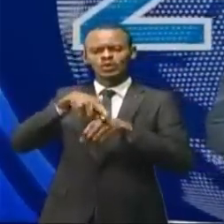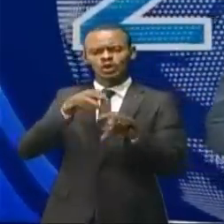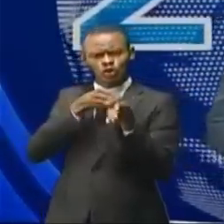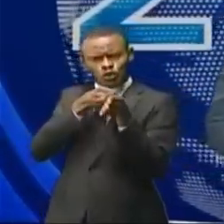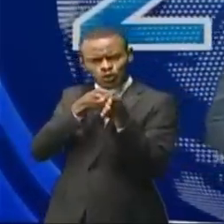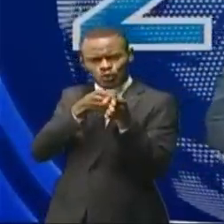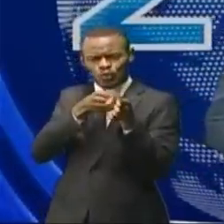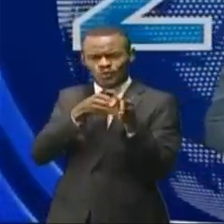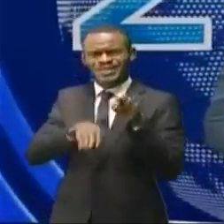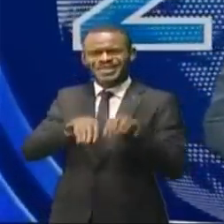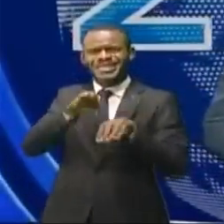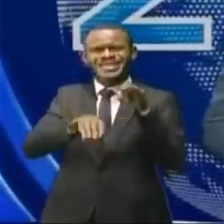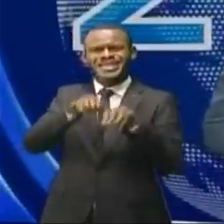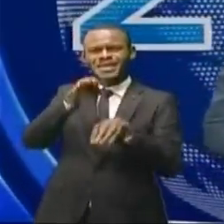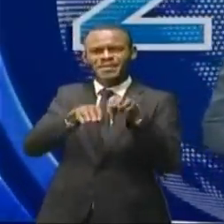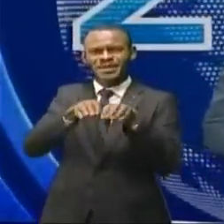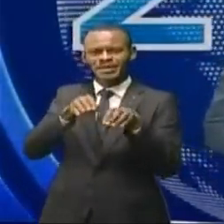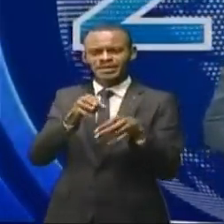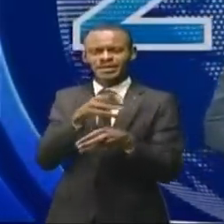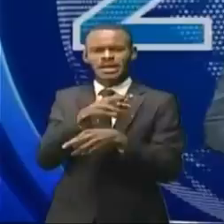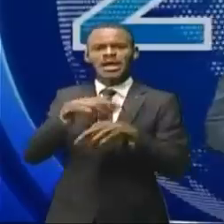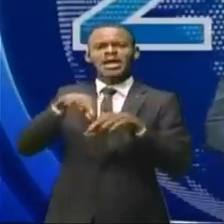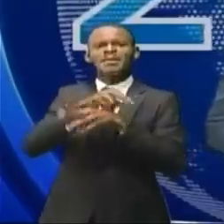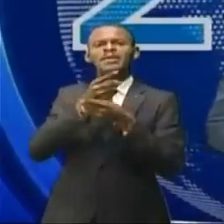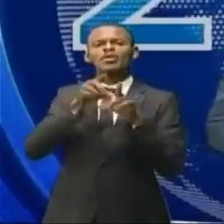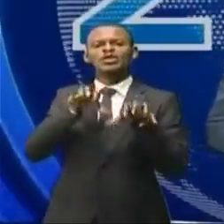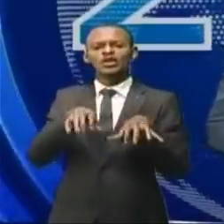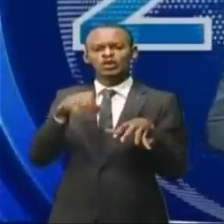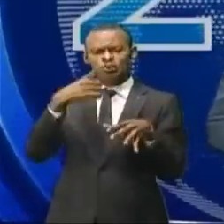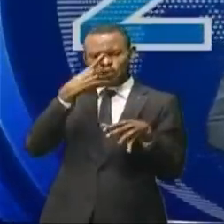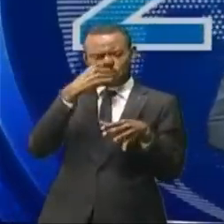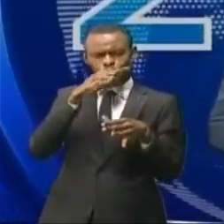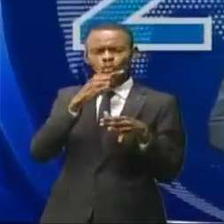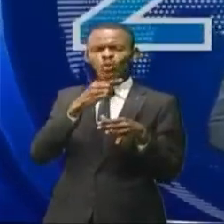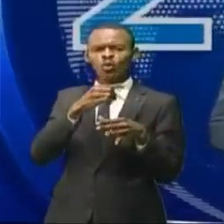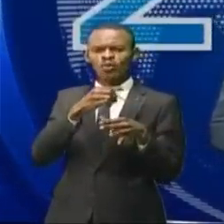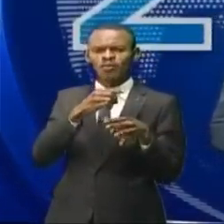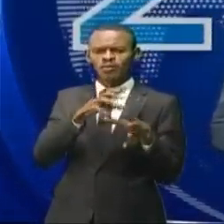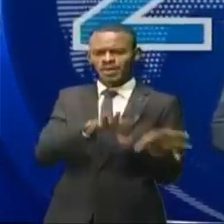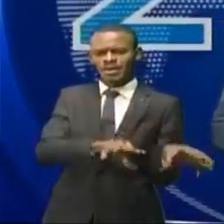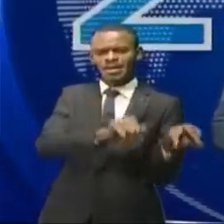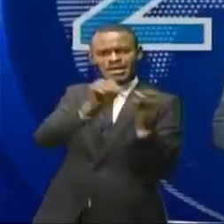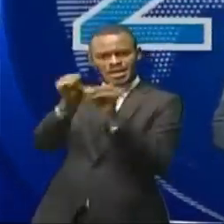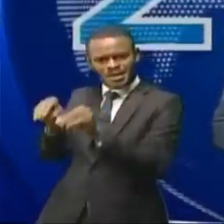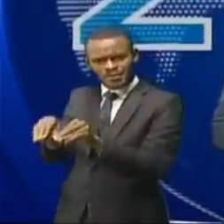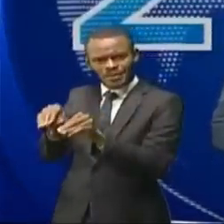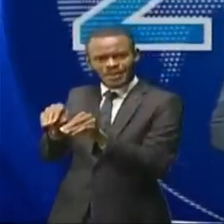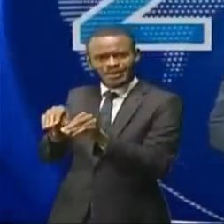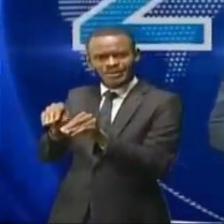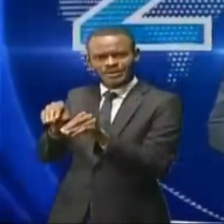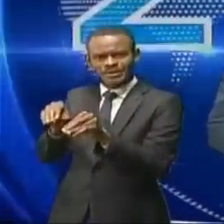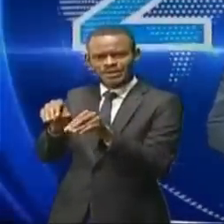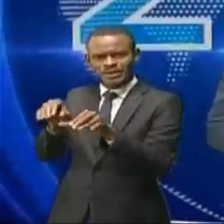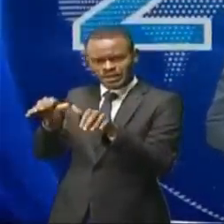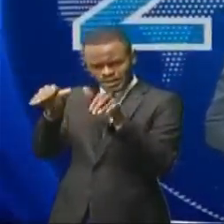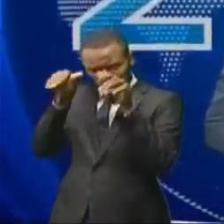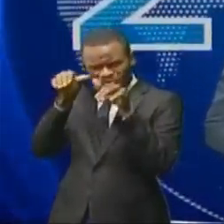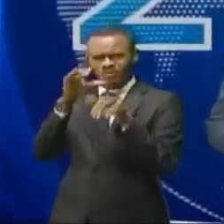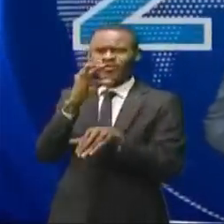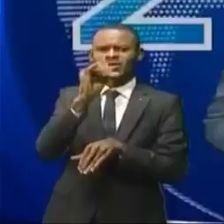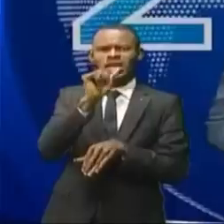de la République pour la pour le précontentement des rebelles du M23 à romangabo pour obtenir une paix durable